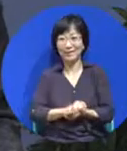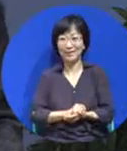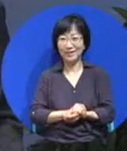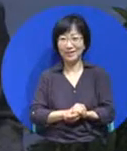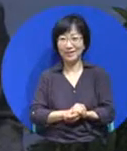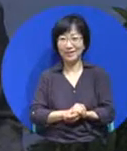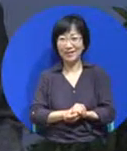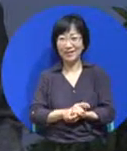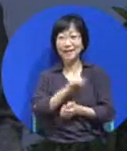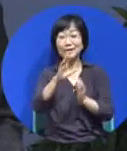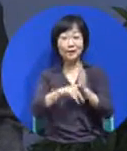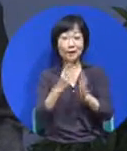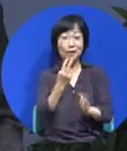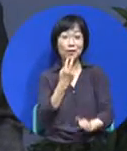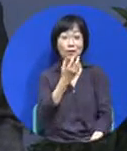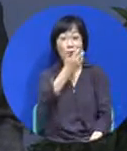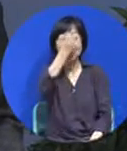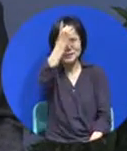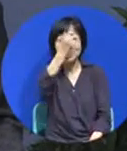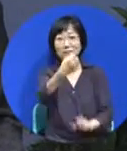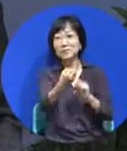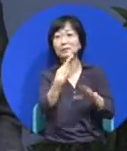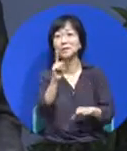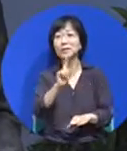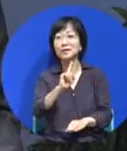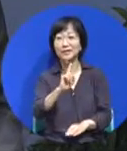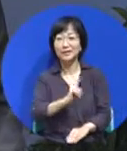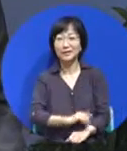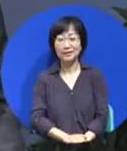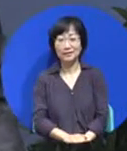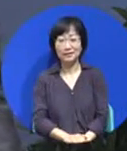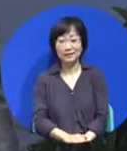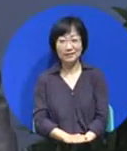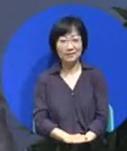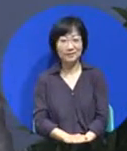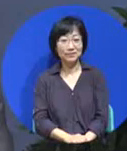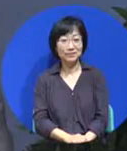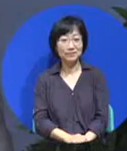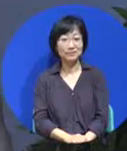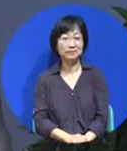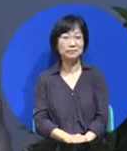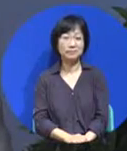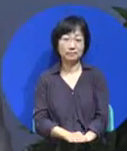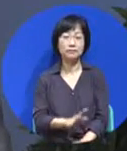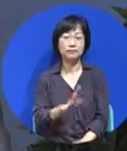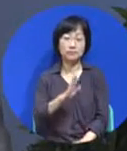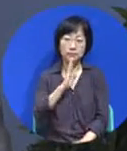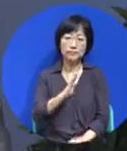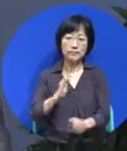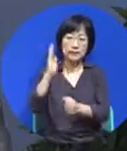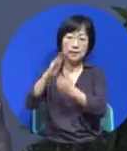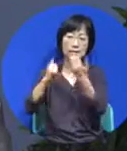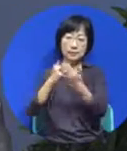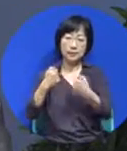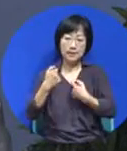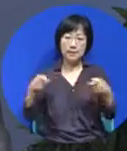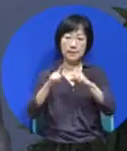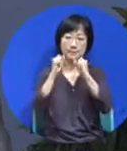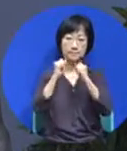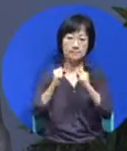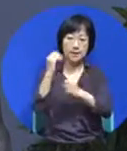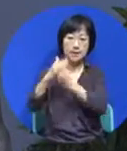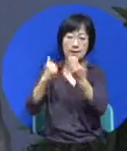이런 말합니까? Do you think Joseph would have responded saying, "Oh, I'm not really sure what's going on"? 당당히 여호와를 증거할 수 있는 거죠. I'm sure he was very bold